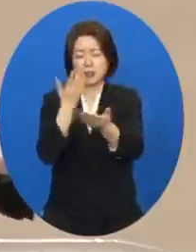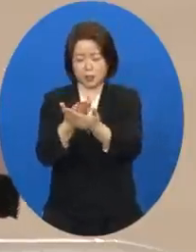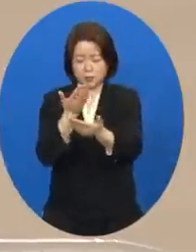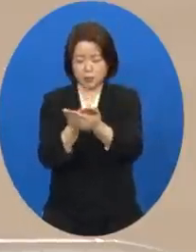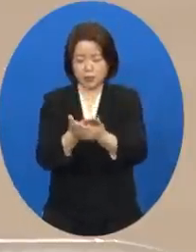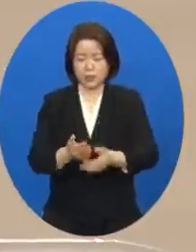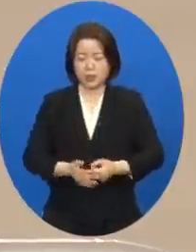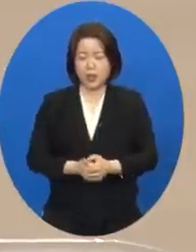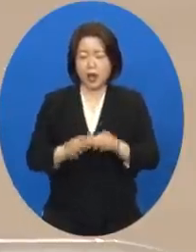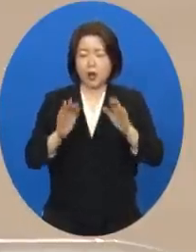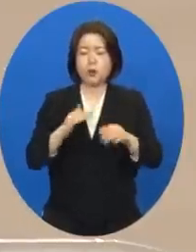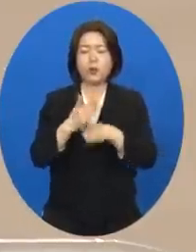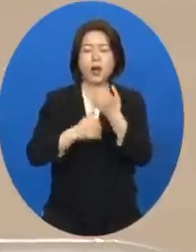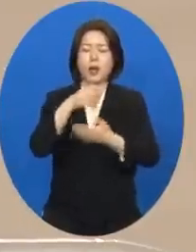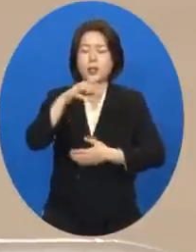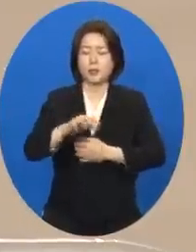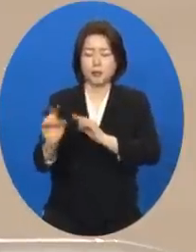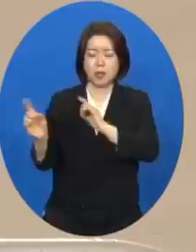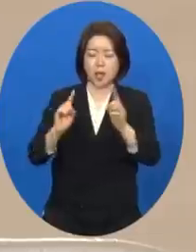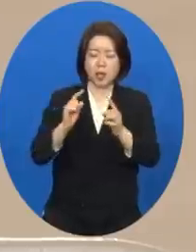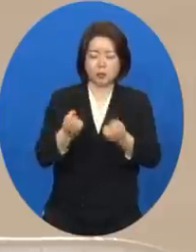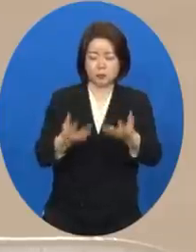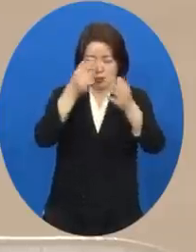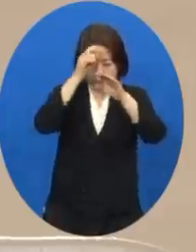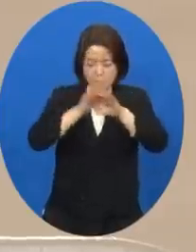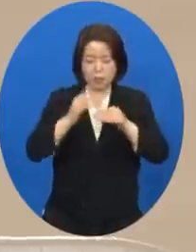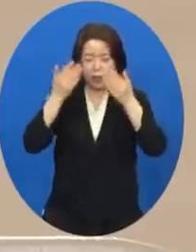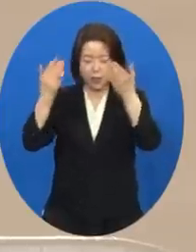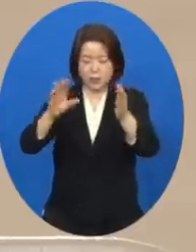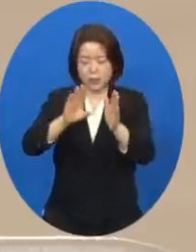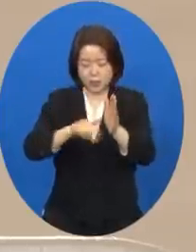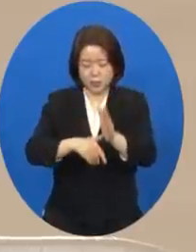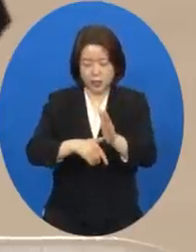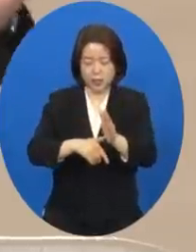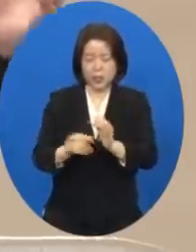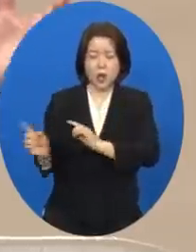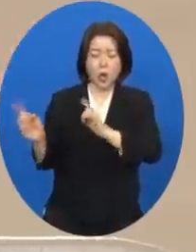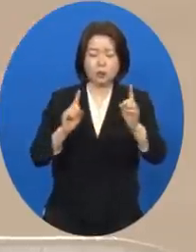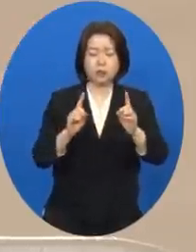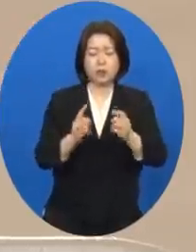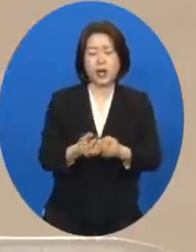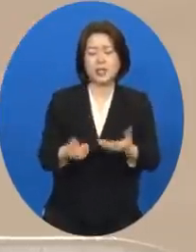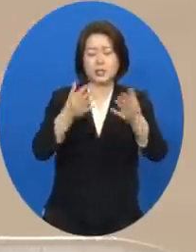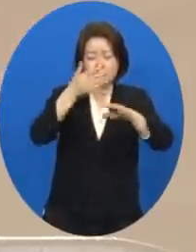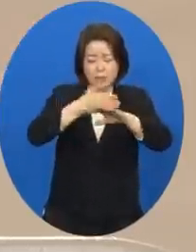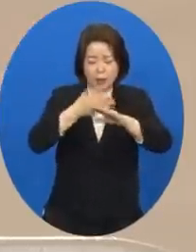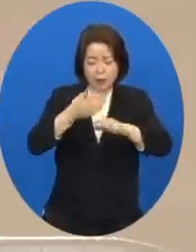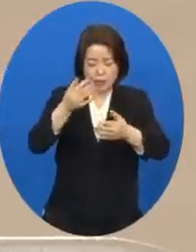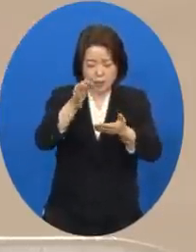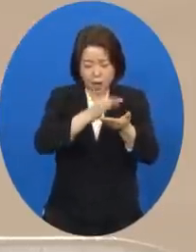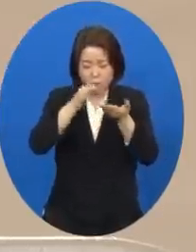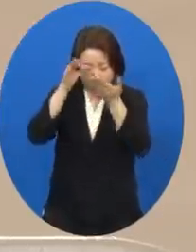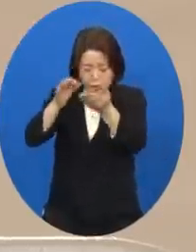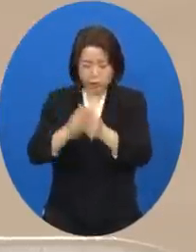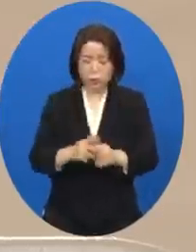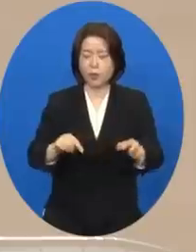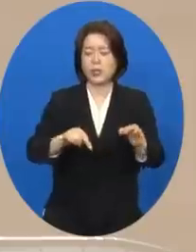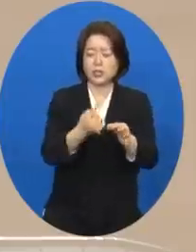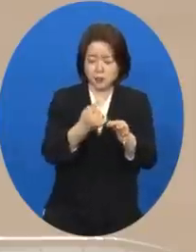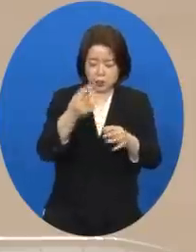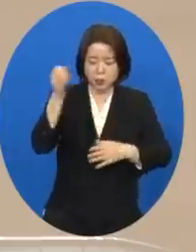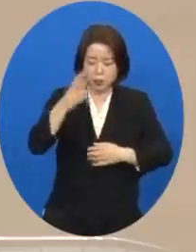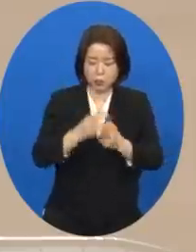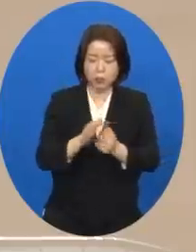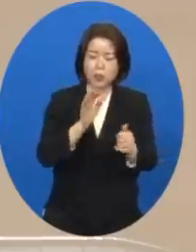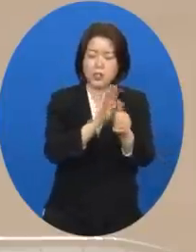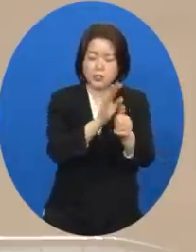오늘도 하나님 앞에 부활절 예배를 드리며 부활절 감사의 예물을 주께 드리고 십일조와 성 경